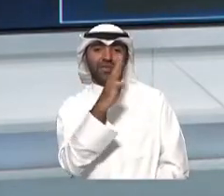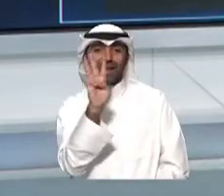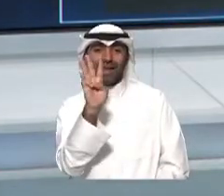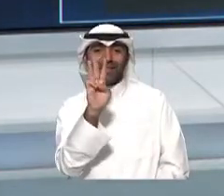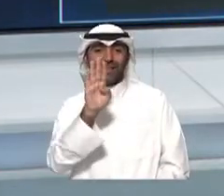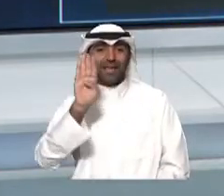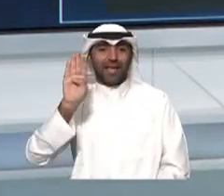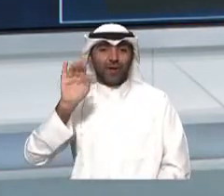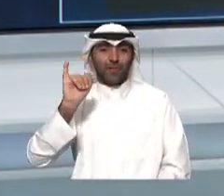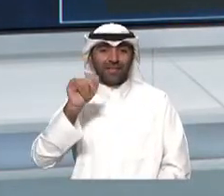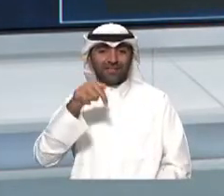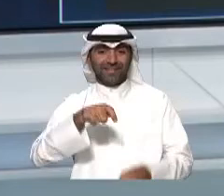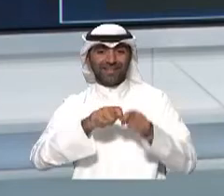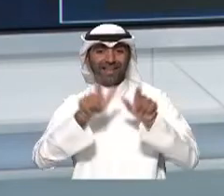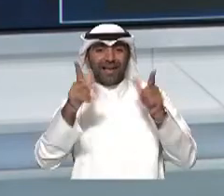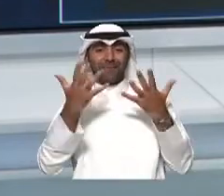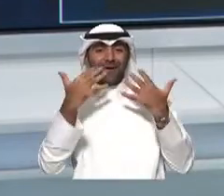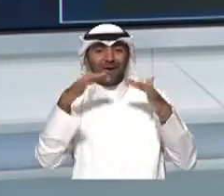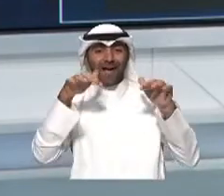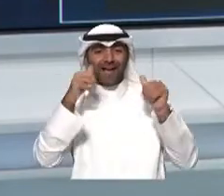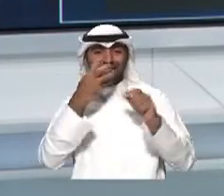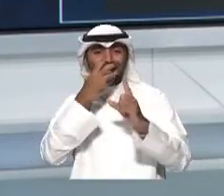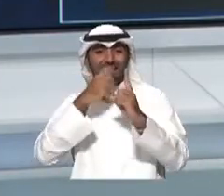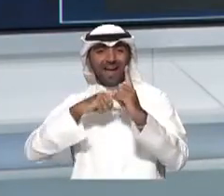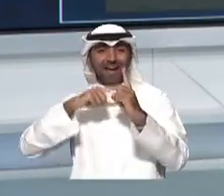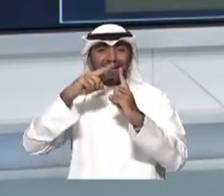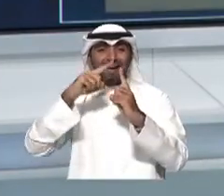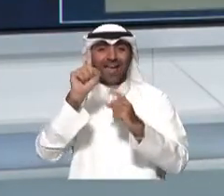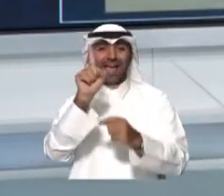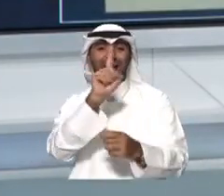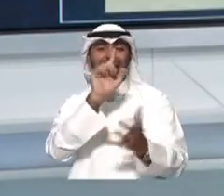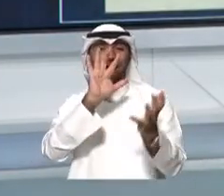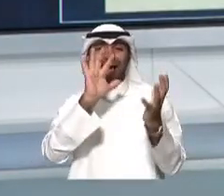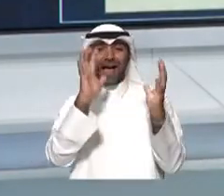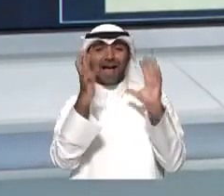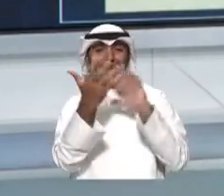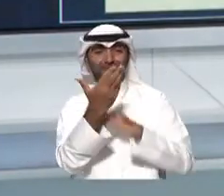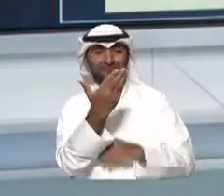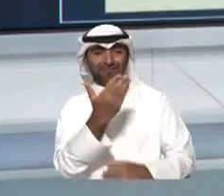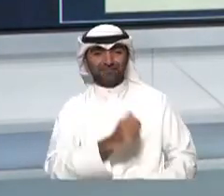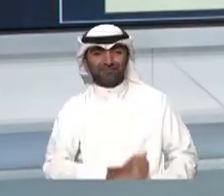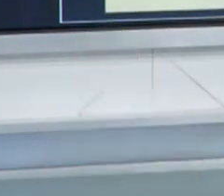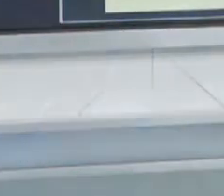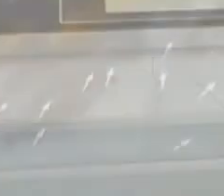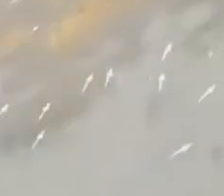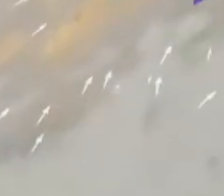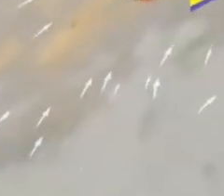بالساعة. تنتهي نشرتنا الجوية، عودة للزملاء بعد درجات الحرارة والطقس المتوقع حول العالم.